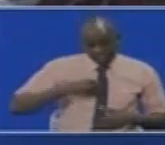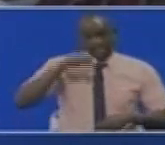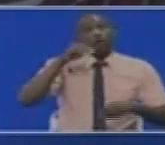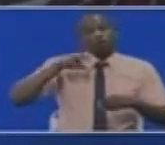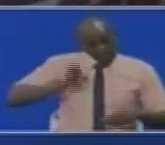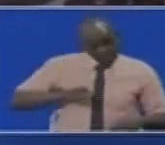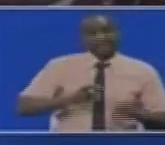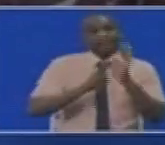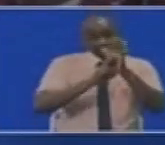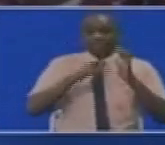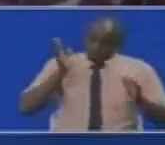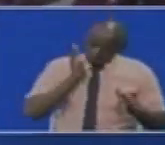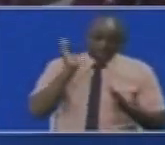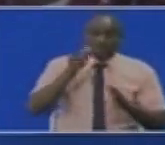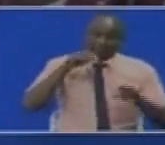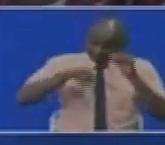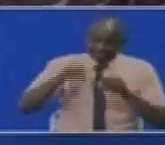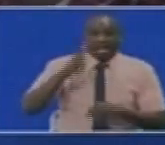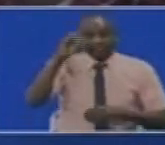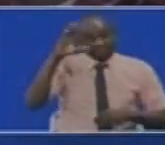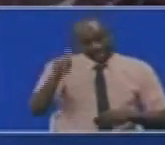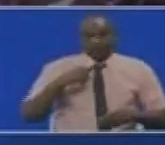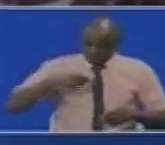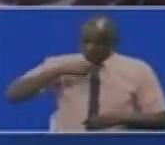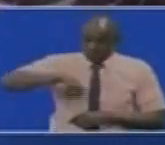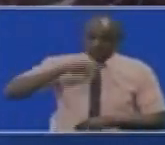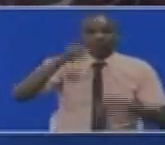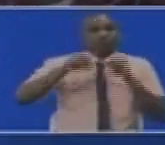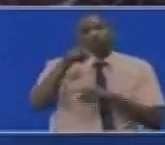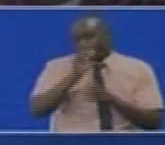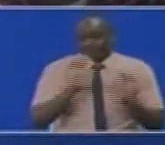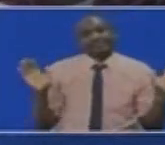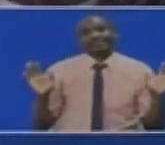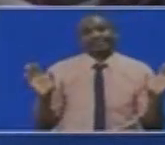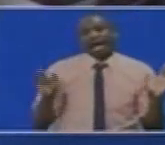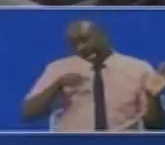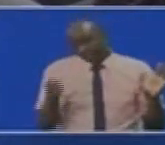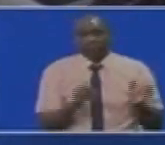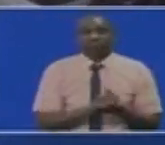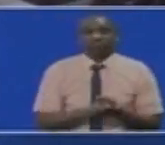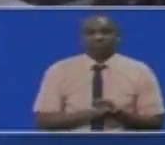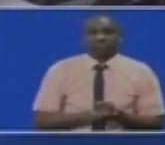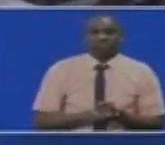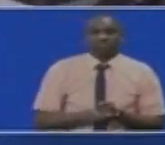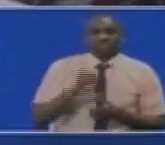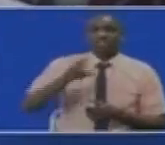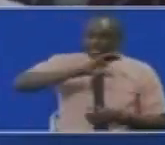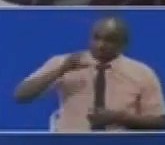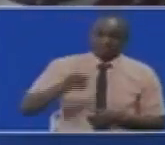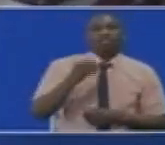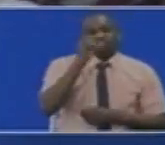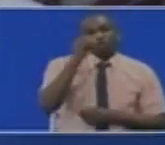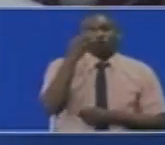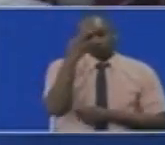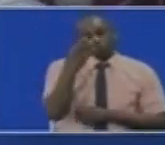rep, our MCA, and those that are needed dignitaries. And that county zero number 48 will